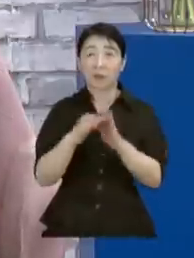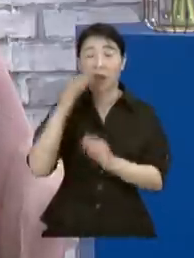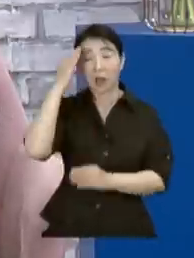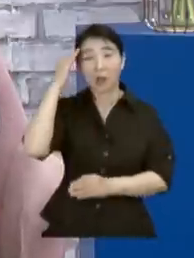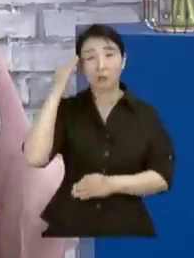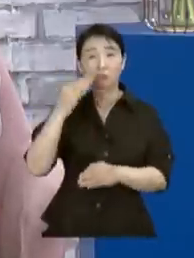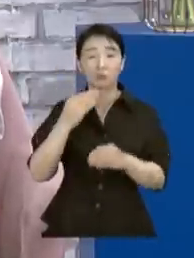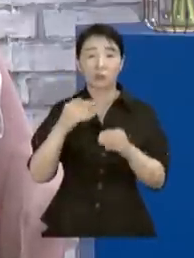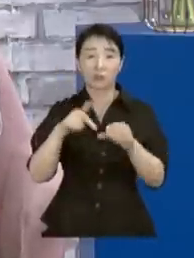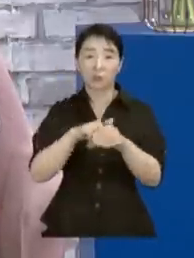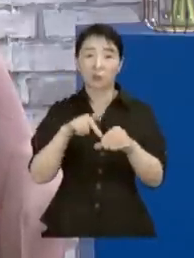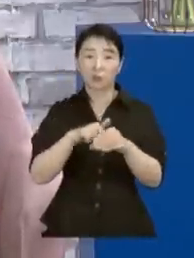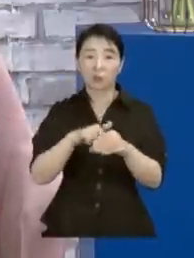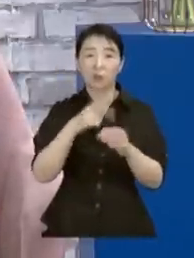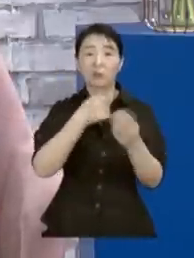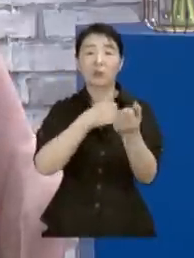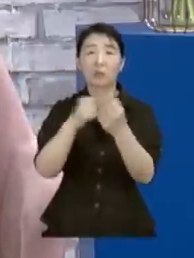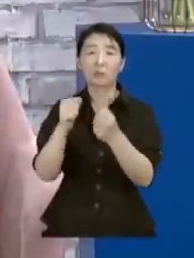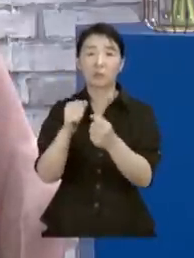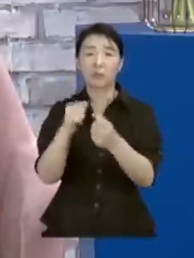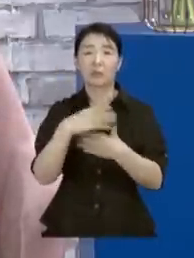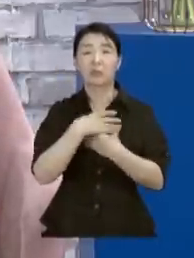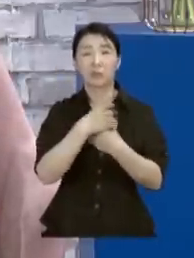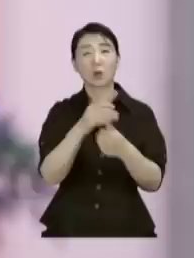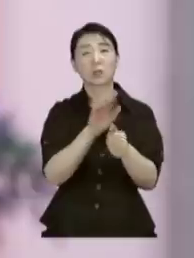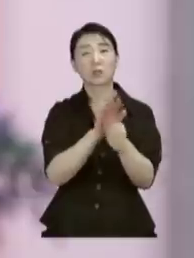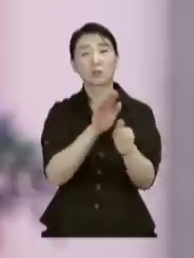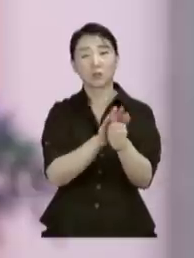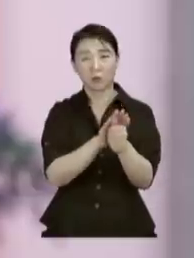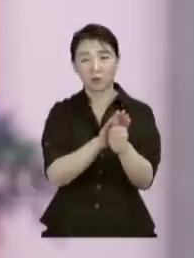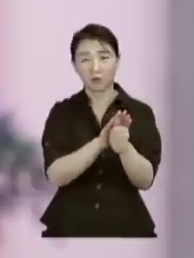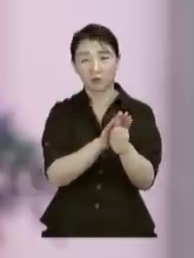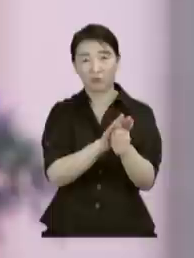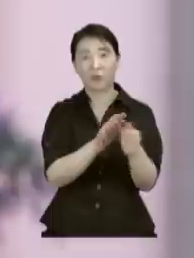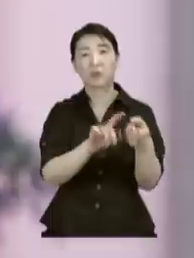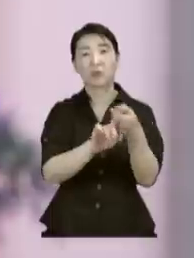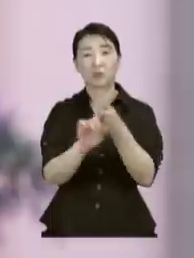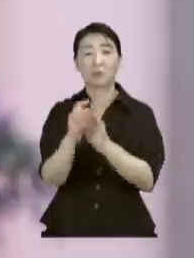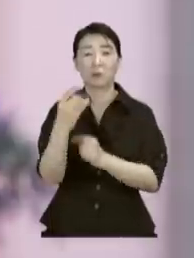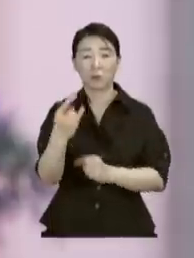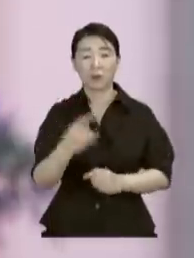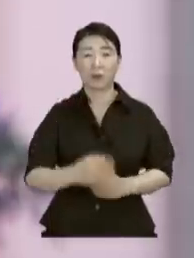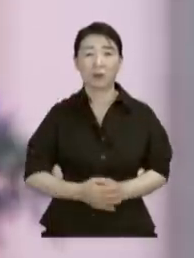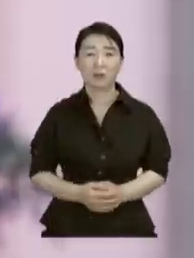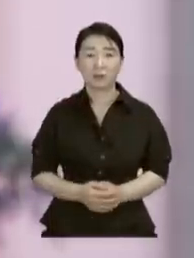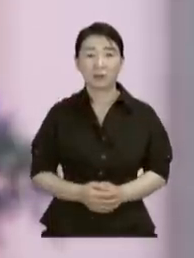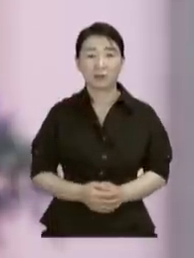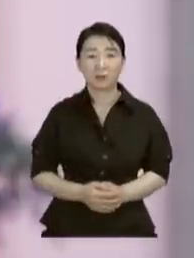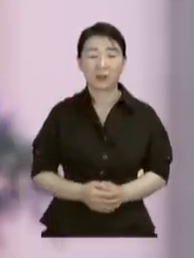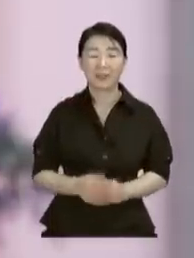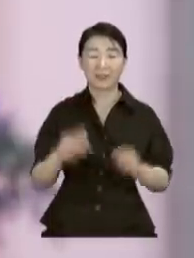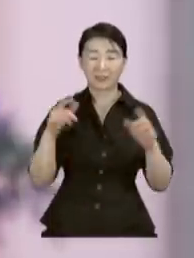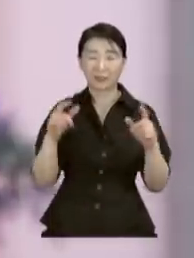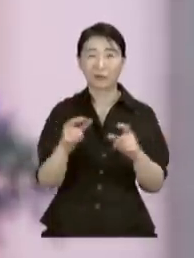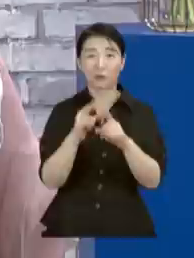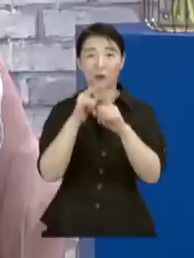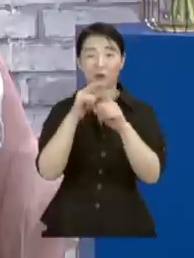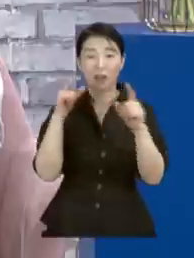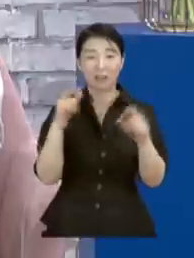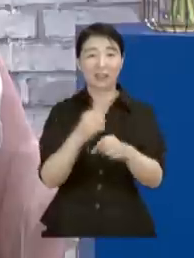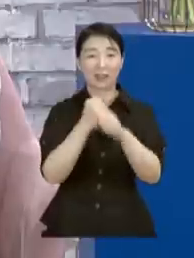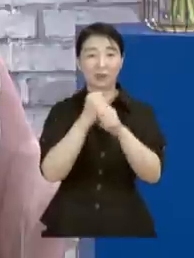탈북민 정착 지원 협의회. 네, 맞았습니다. 좀 길긴 하지만 네, 한정 예, 조직만으로 한정협. 한정협. 네, 네,